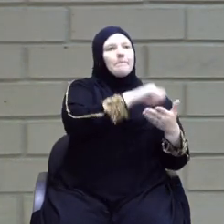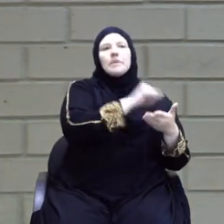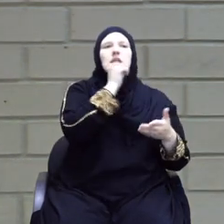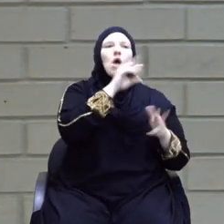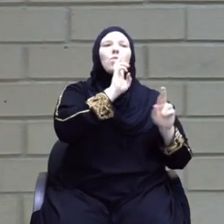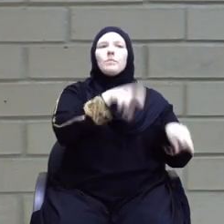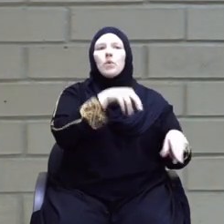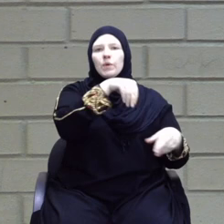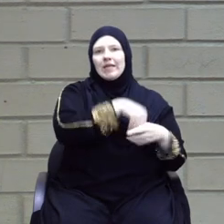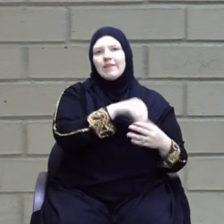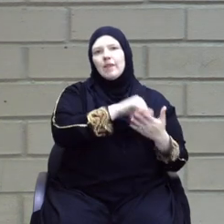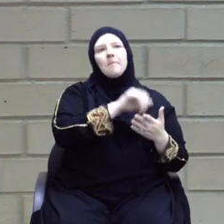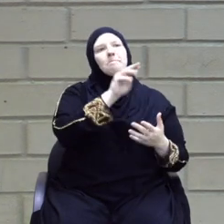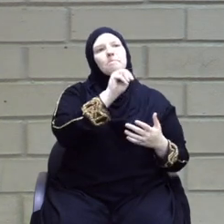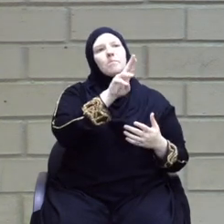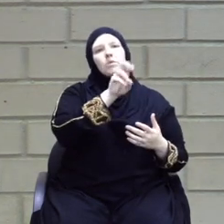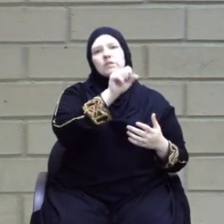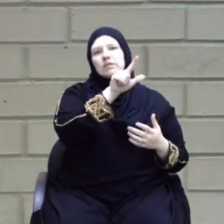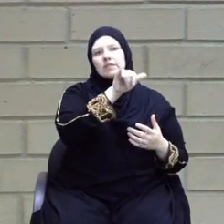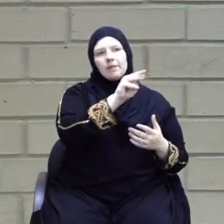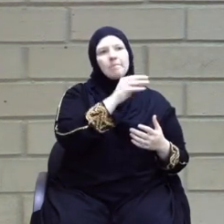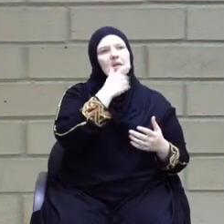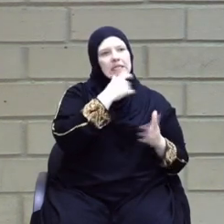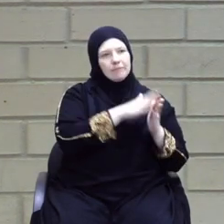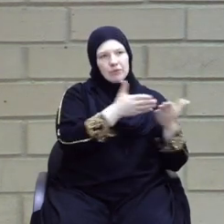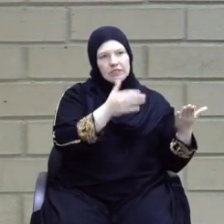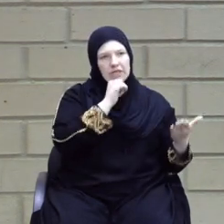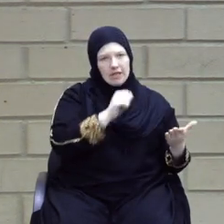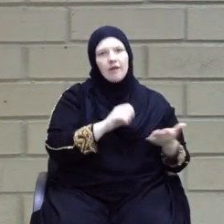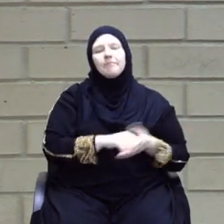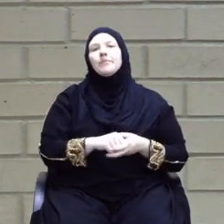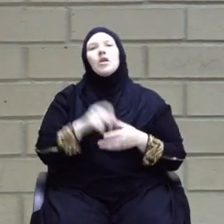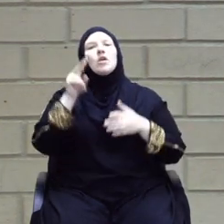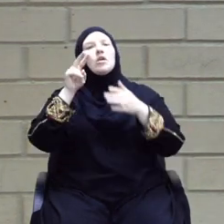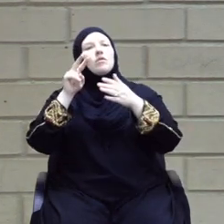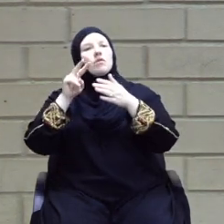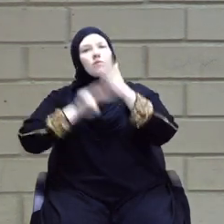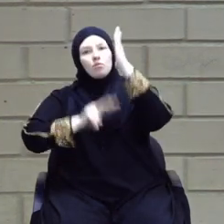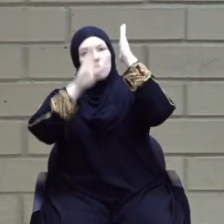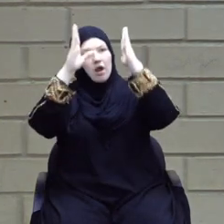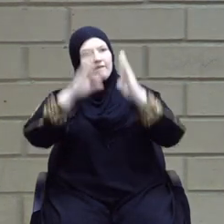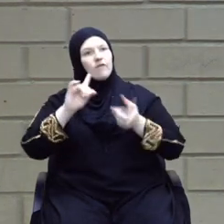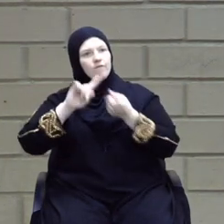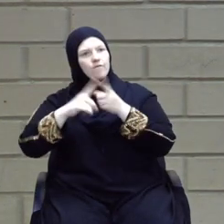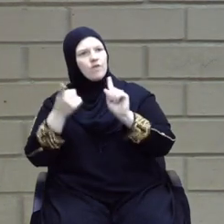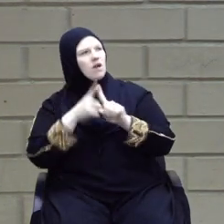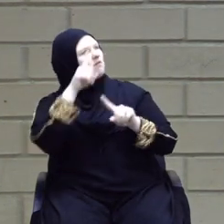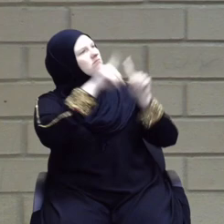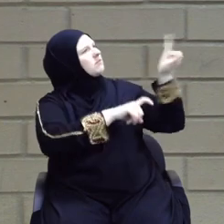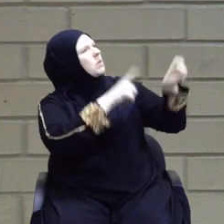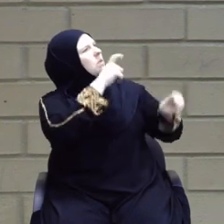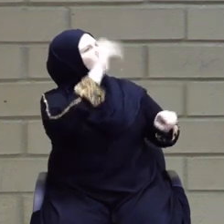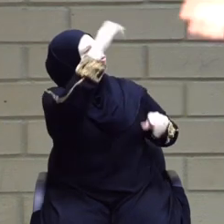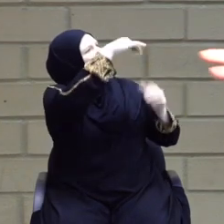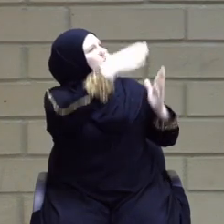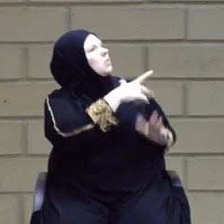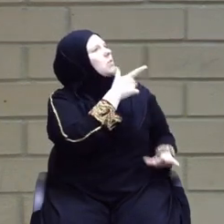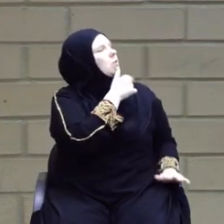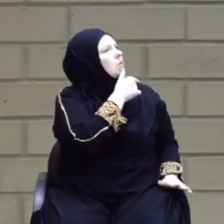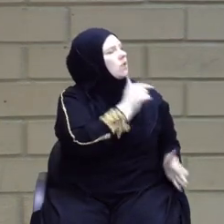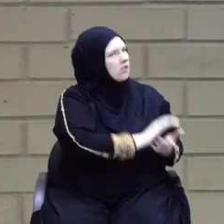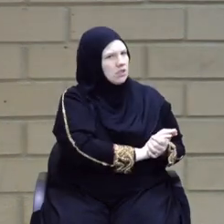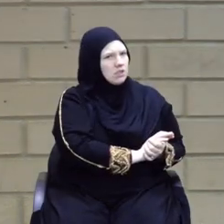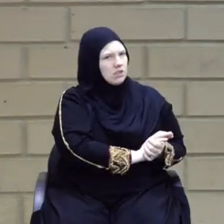An extension where the companions asked the Prophet sallallahu alayhi wasallam, who are the strangers? فَطُوبَ